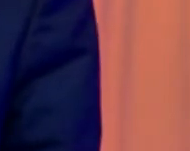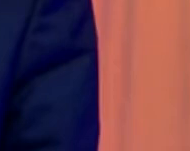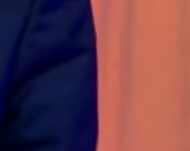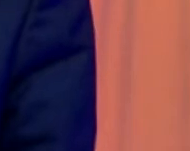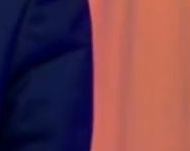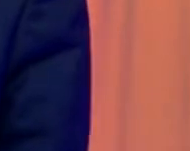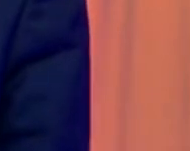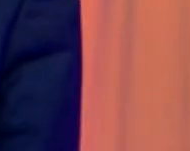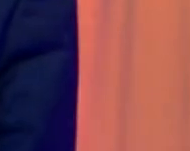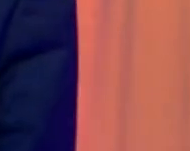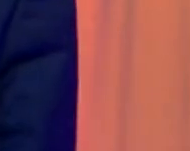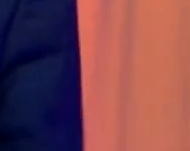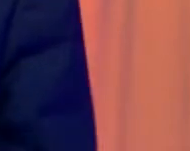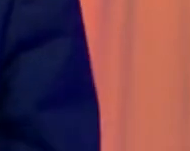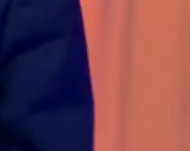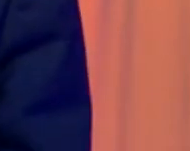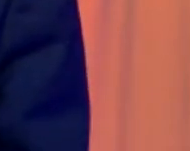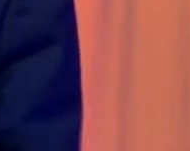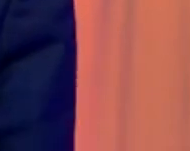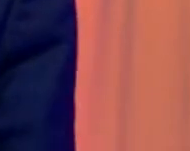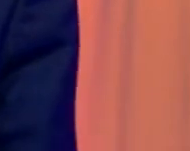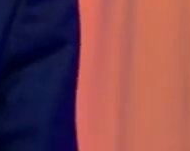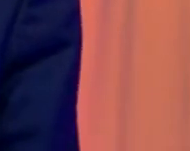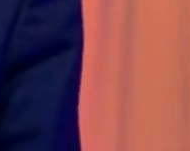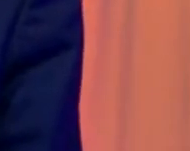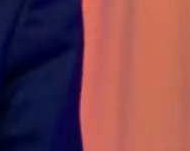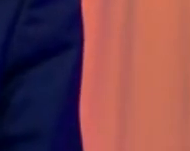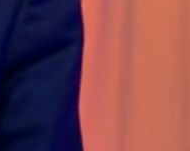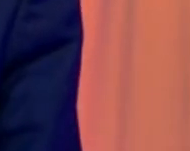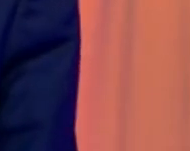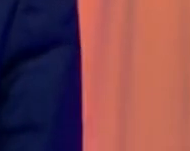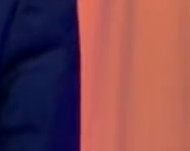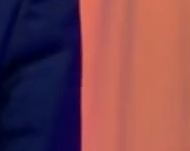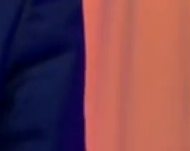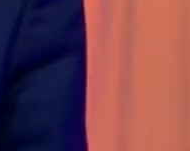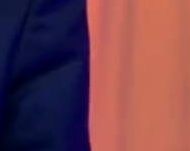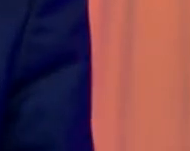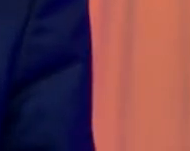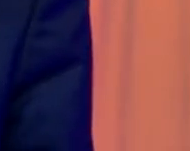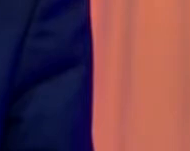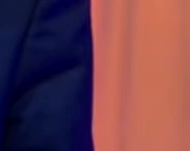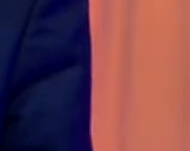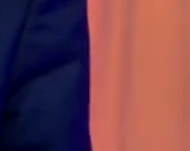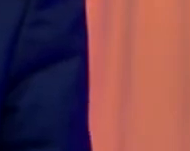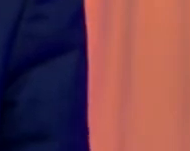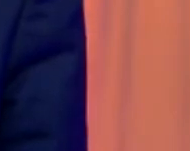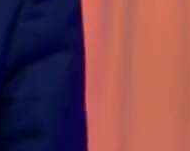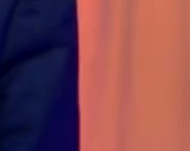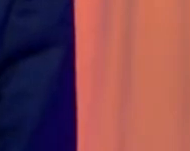katika maisha yako. Maandiko yanasema kwamba amwaminiaye mwana wa Mungu ambaye ni Yesu Kristo ana uzima wa milele. Uzima wa